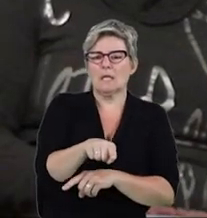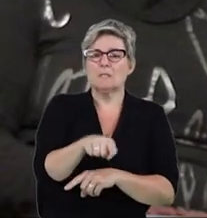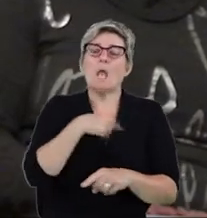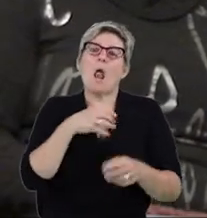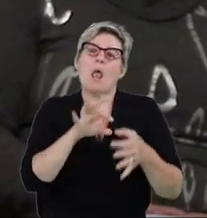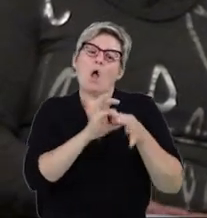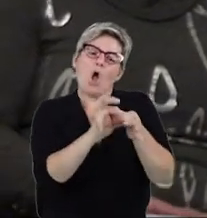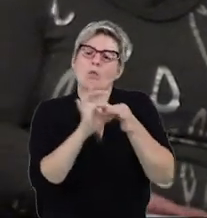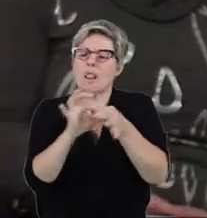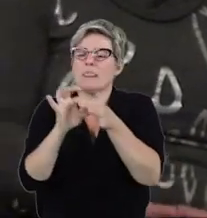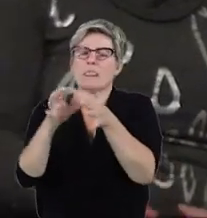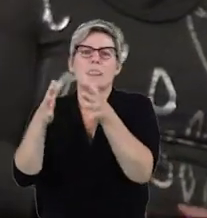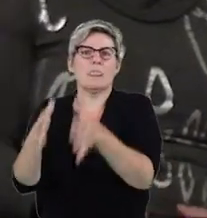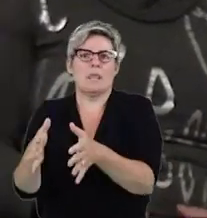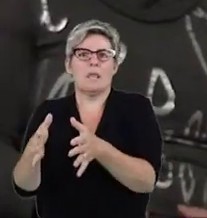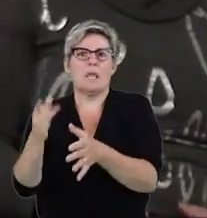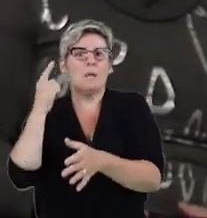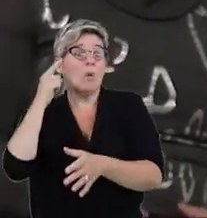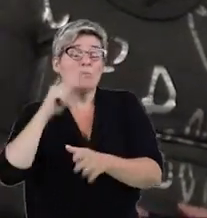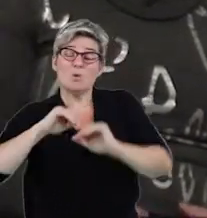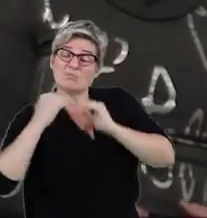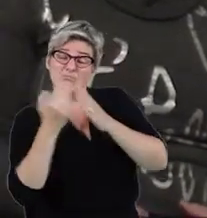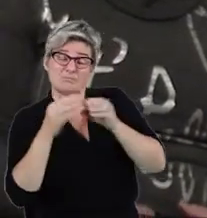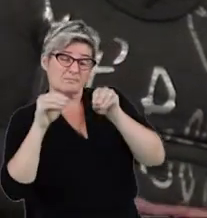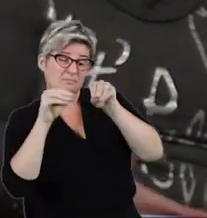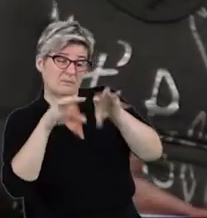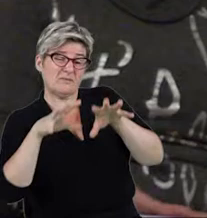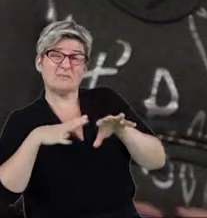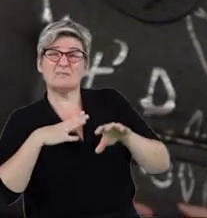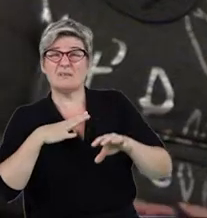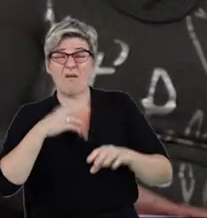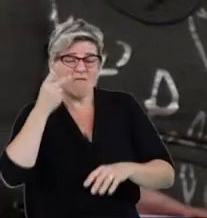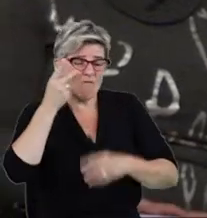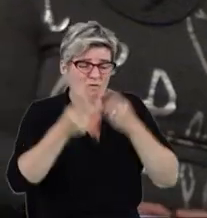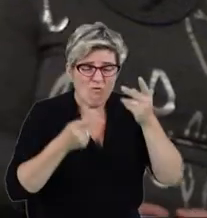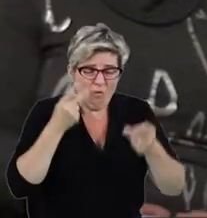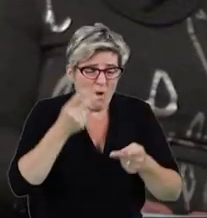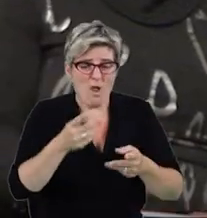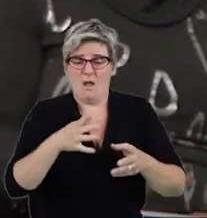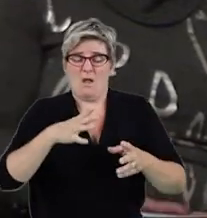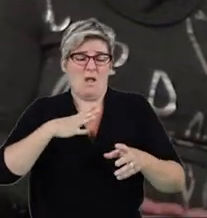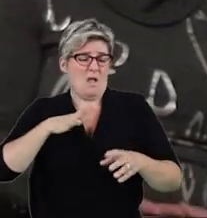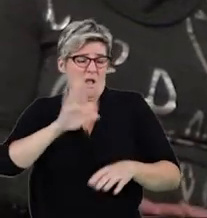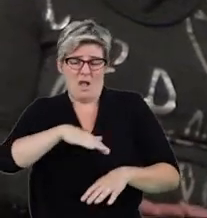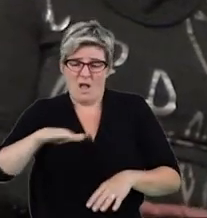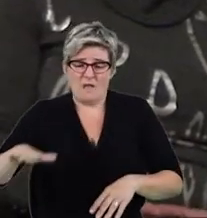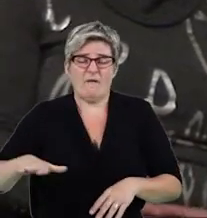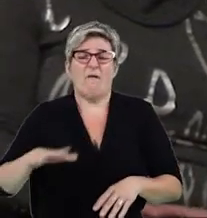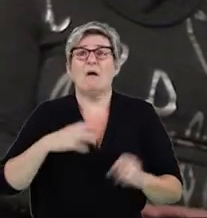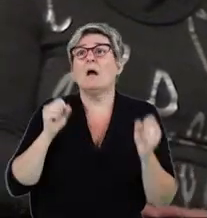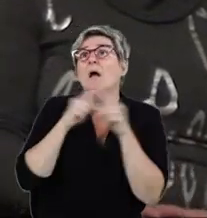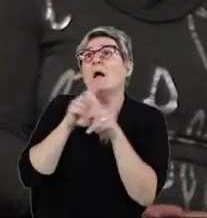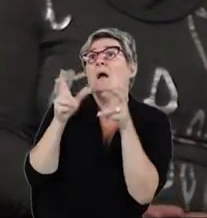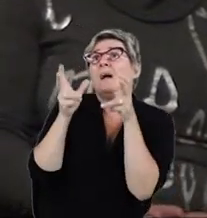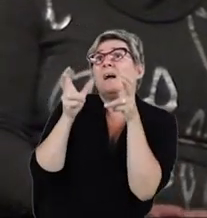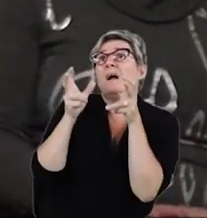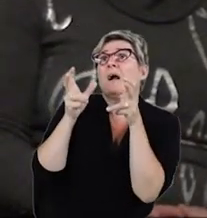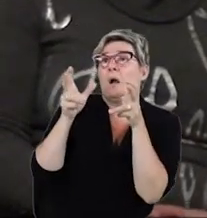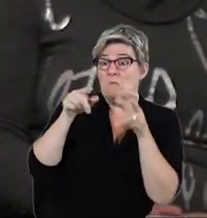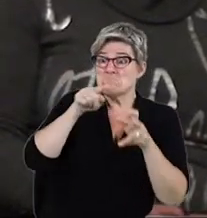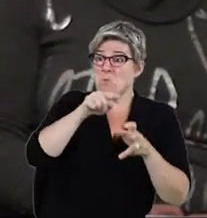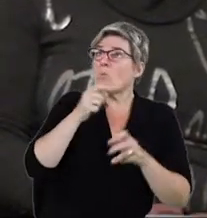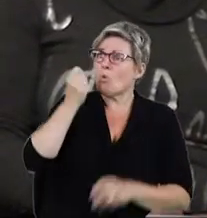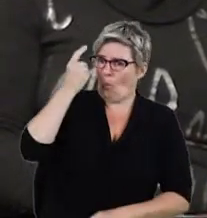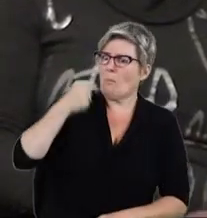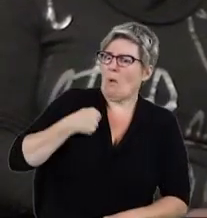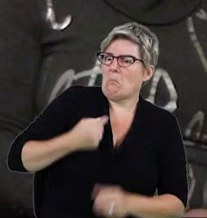tout ça, mais avec tous les profs qui ont accès à l'enfant, qui voient l'enfant, je pense, pour expliquer l'importance.